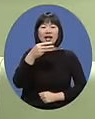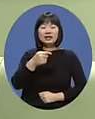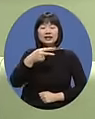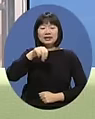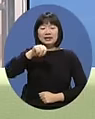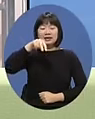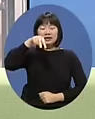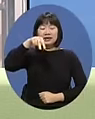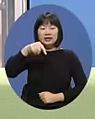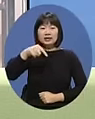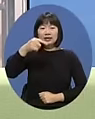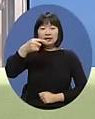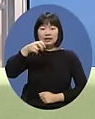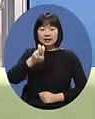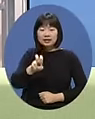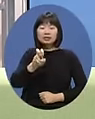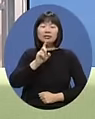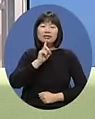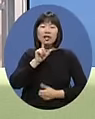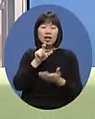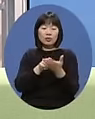붙였습니다. 그러니까 이거는 너무